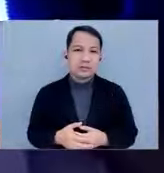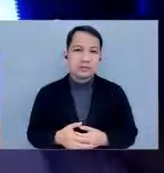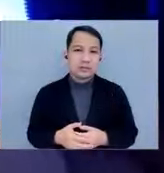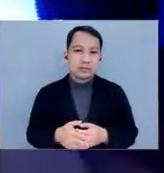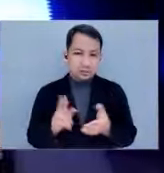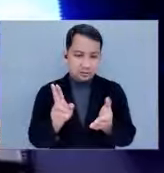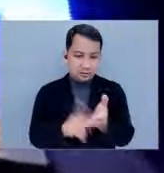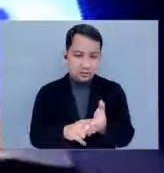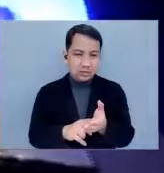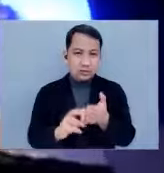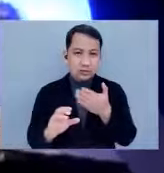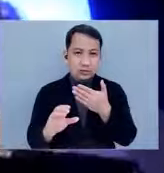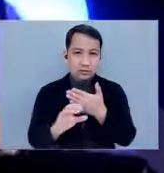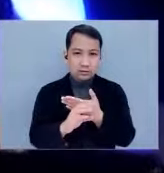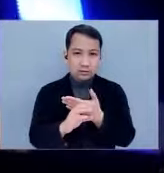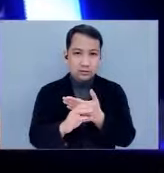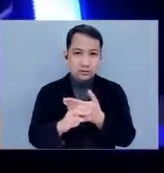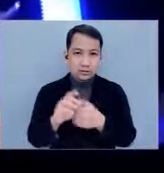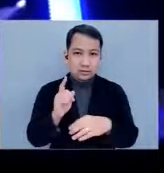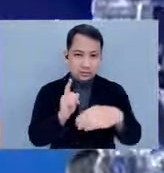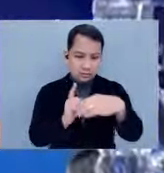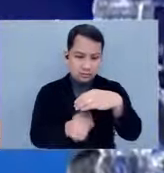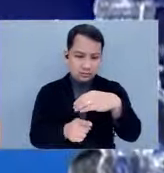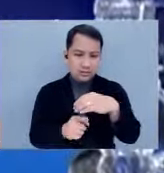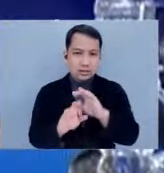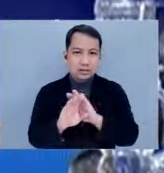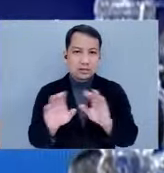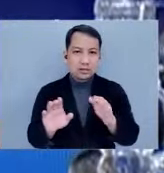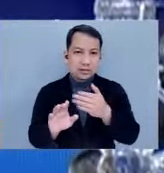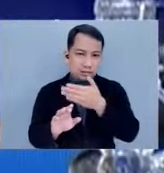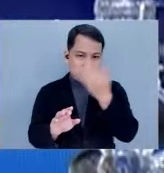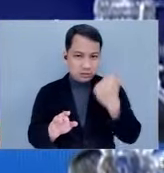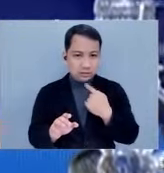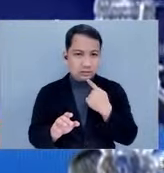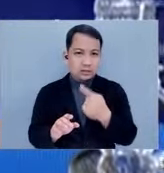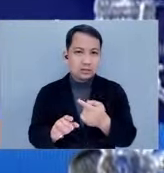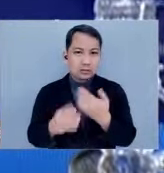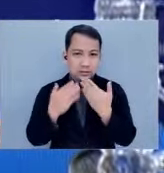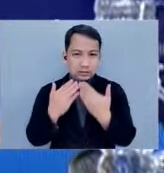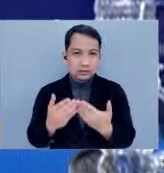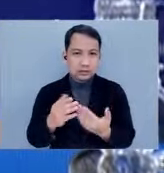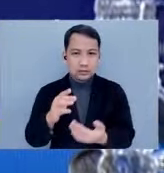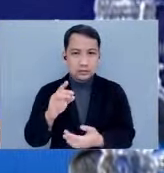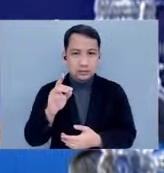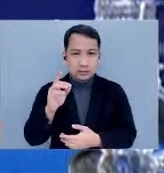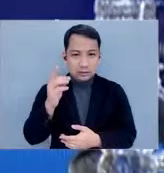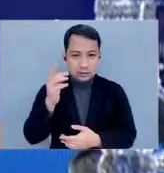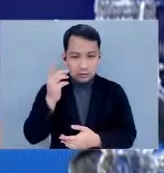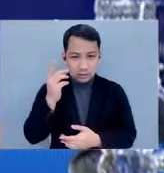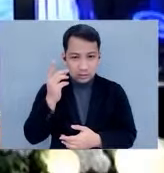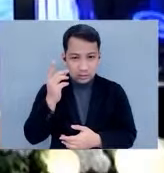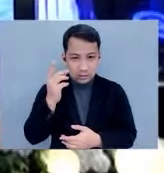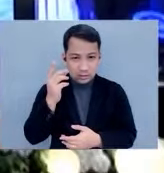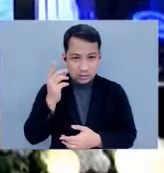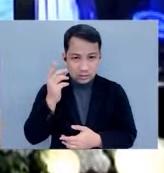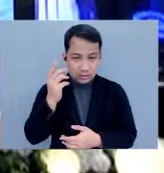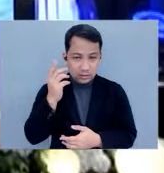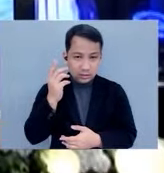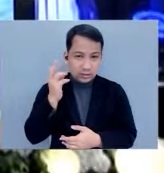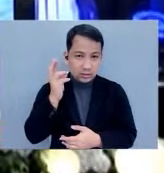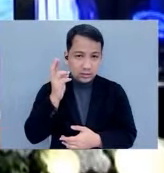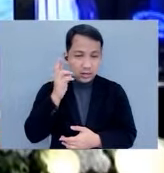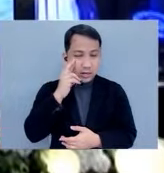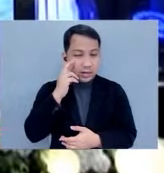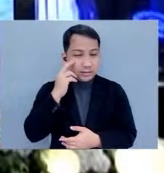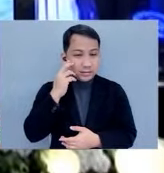ng kontrata sa ABS-CBN, hindi nakalimutan magpasalamat ni DJ kay Kat. Say ng aktor, hindi mabubura